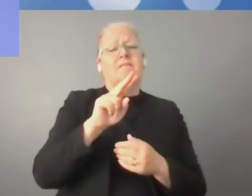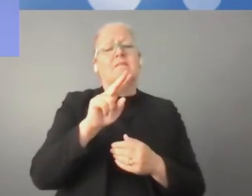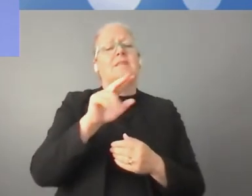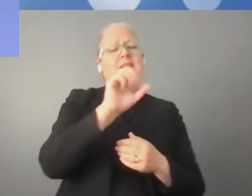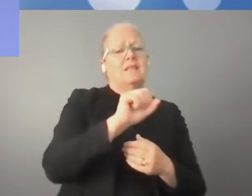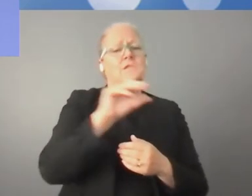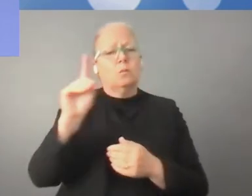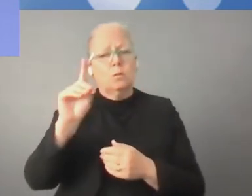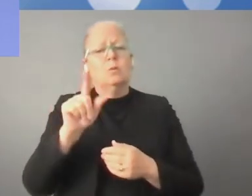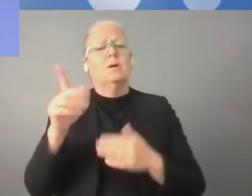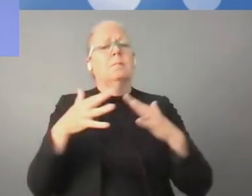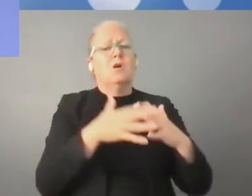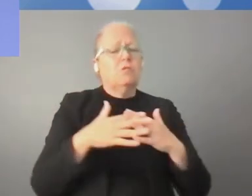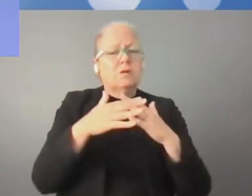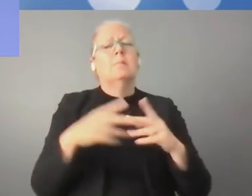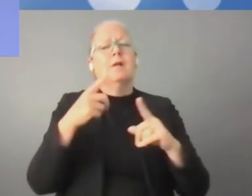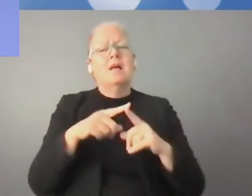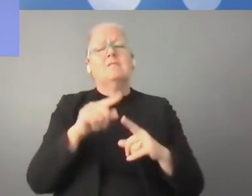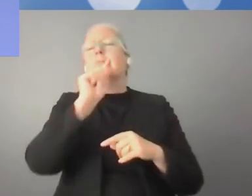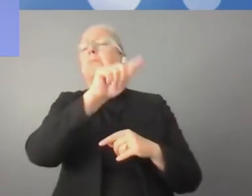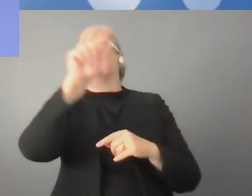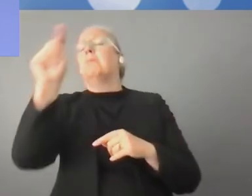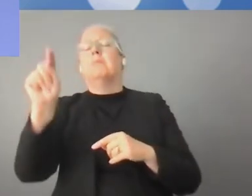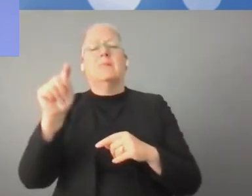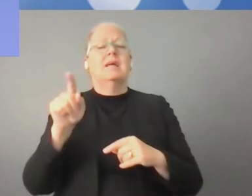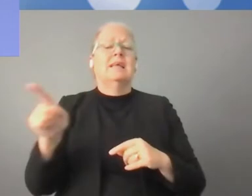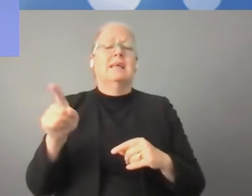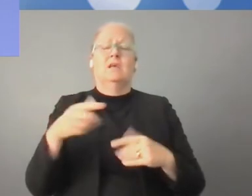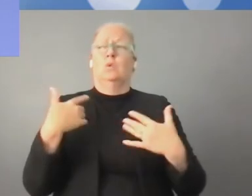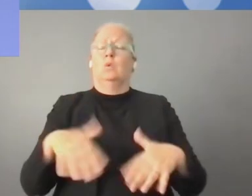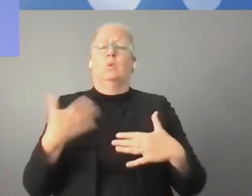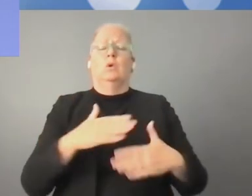ومع زوجته أيضا قام